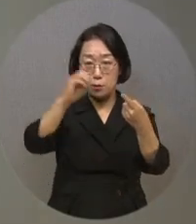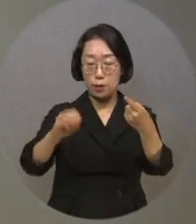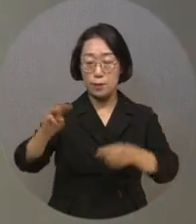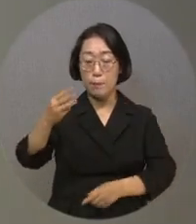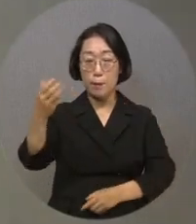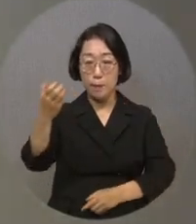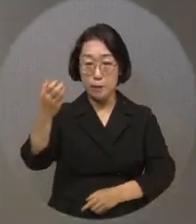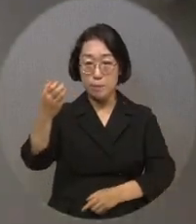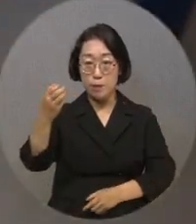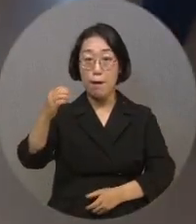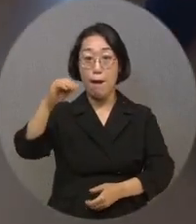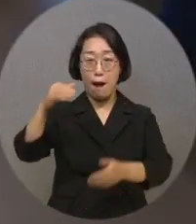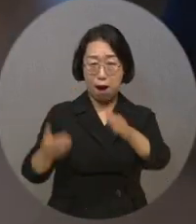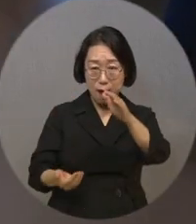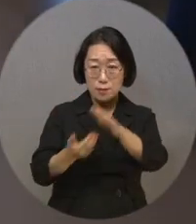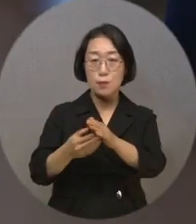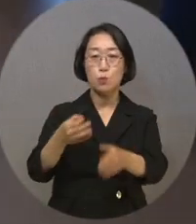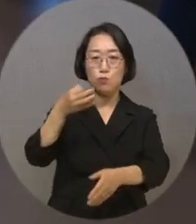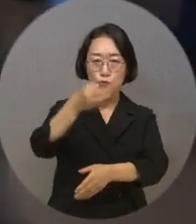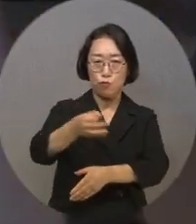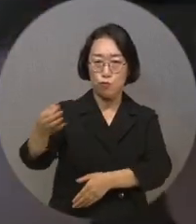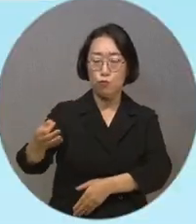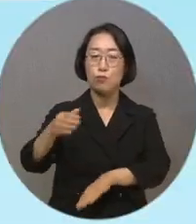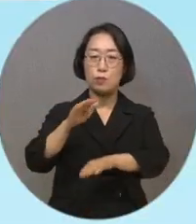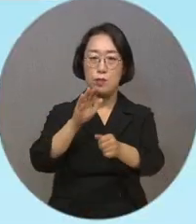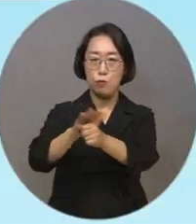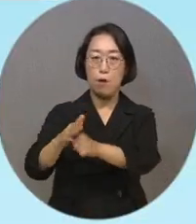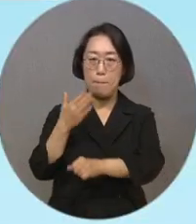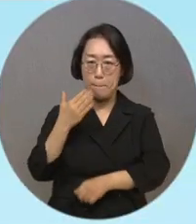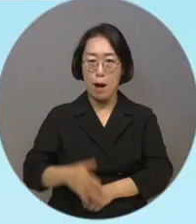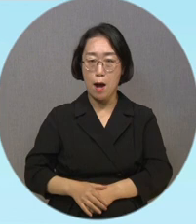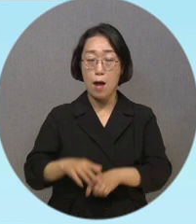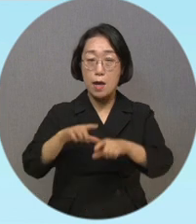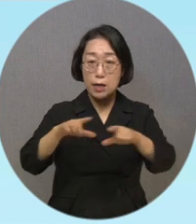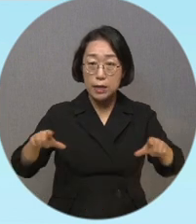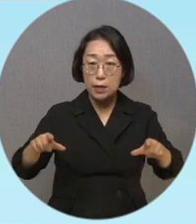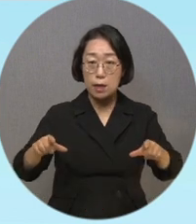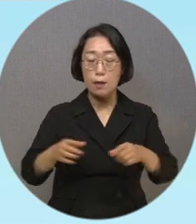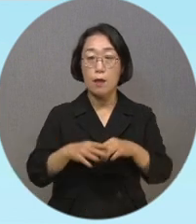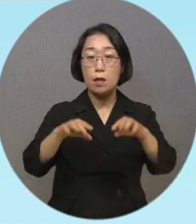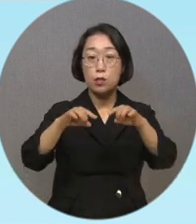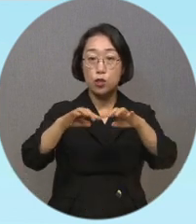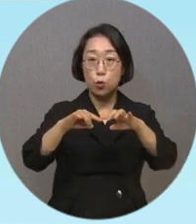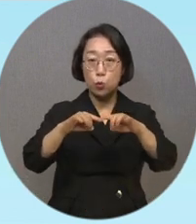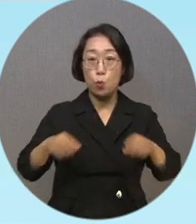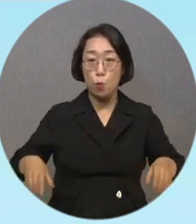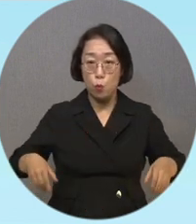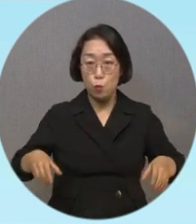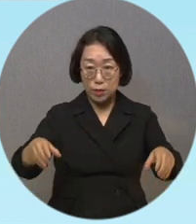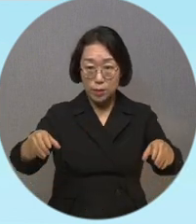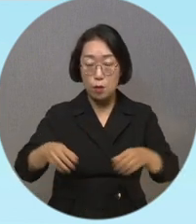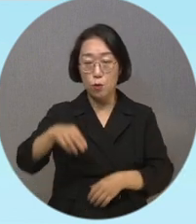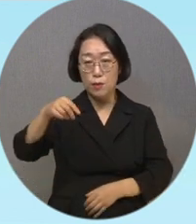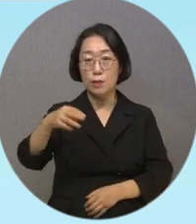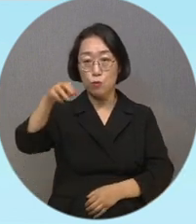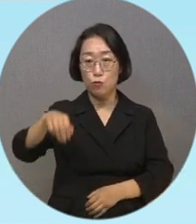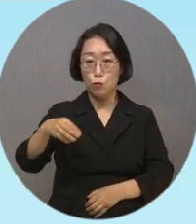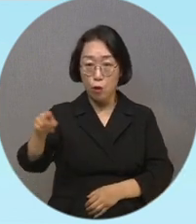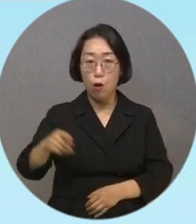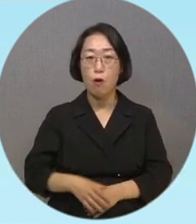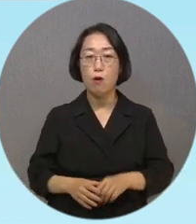380만 원까지 지원하기로 했습니다. 이외에도 일반형 전동 휠체어 13%, 전동 스쿠터